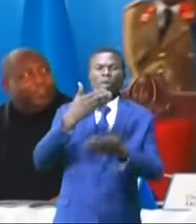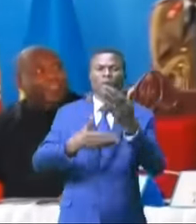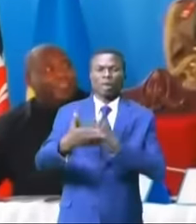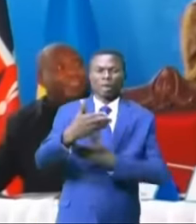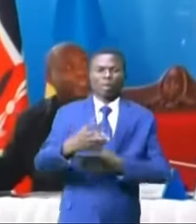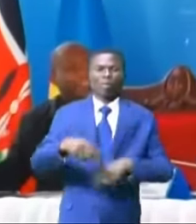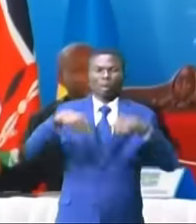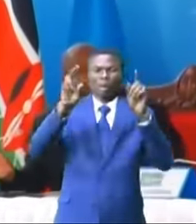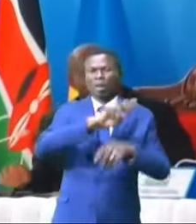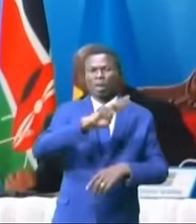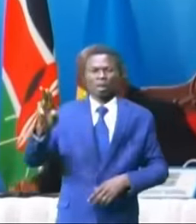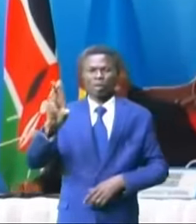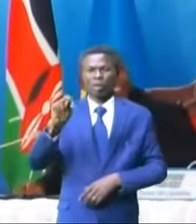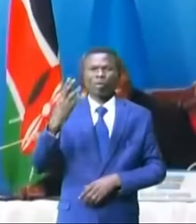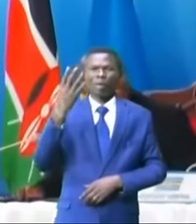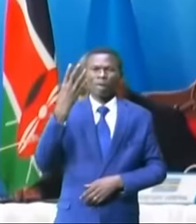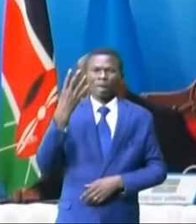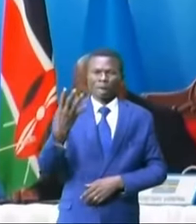l'exercice 2024.